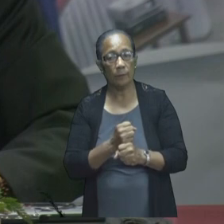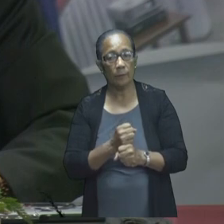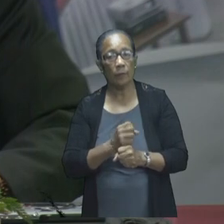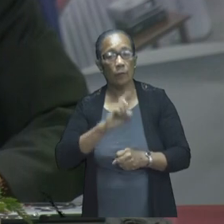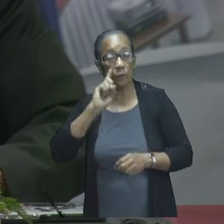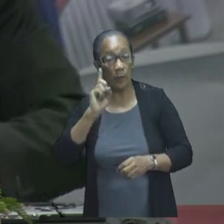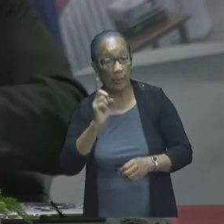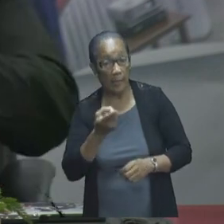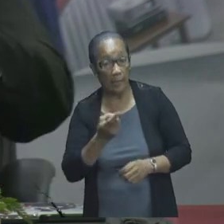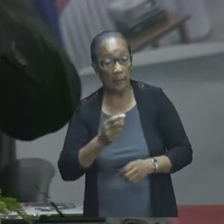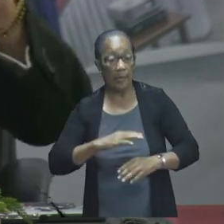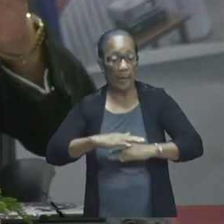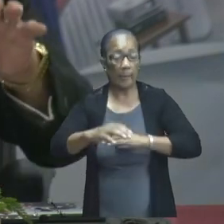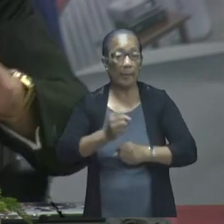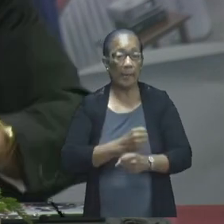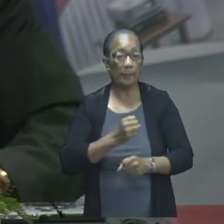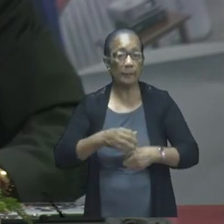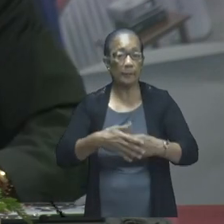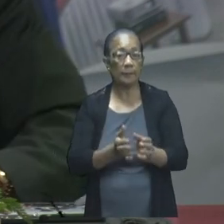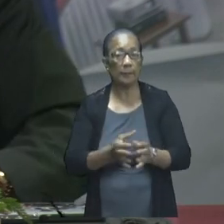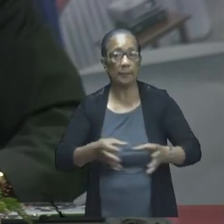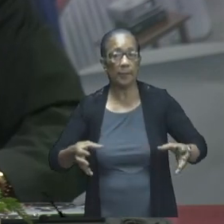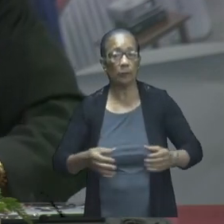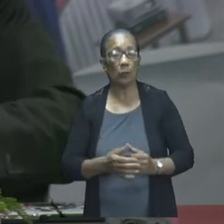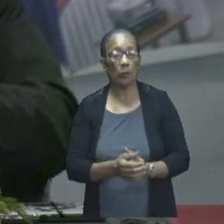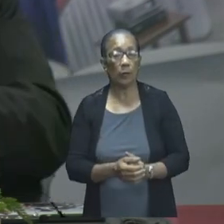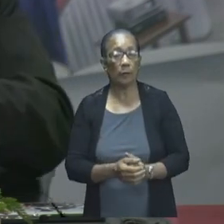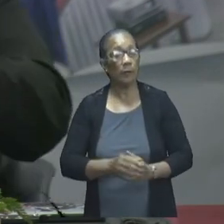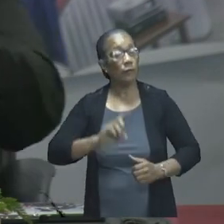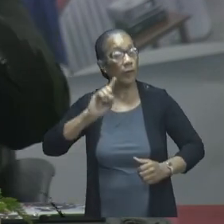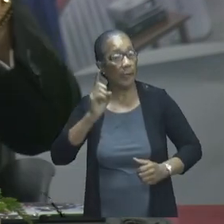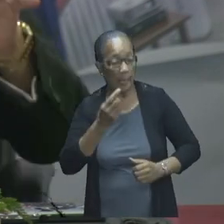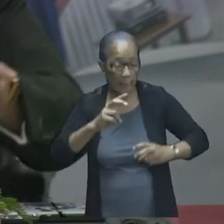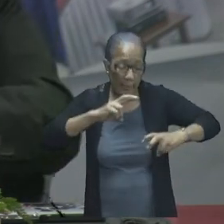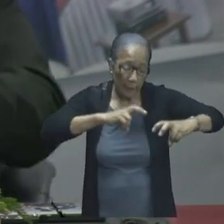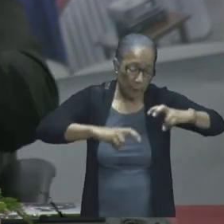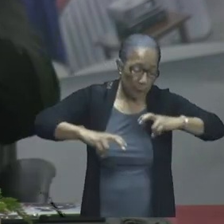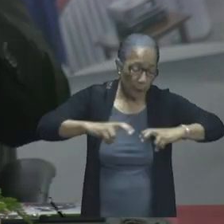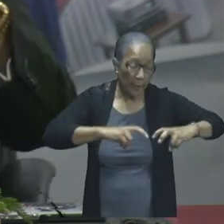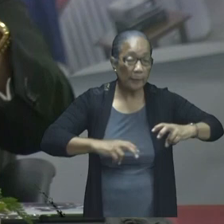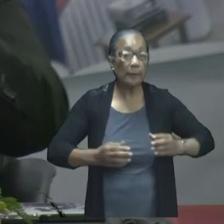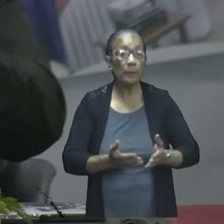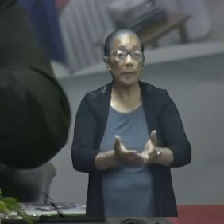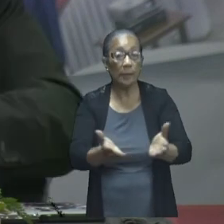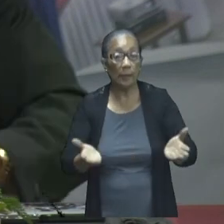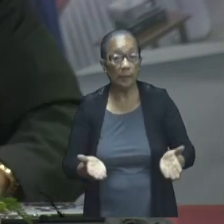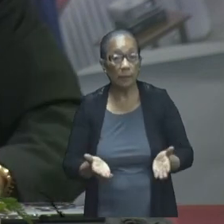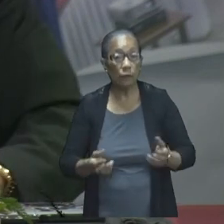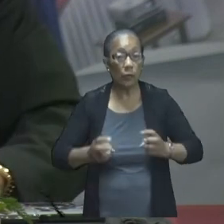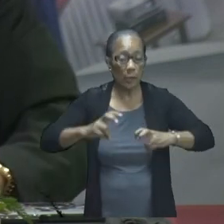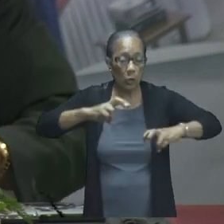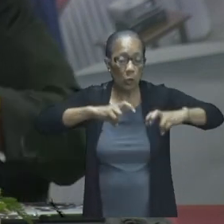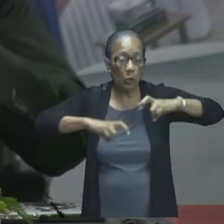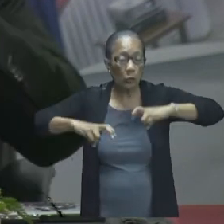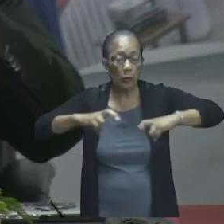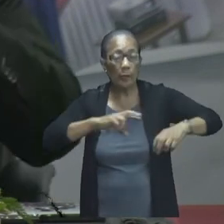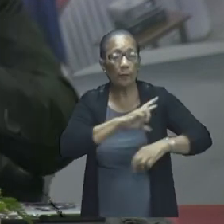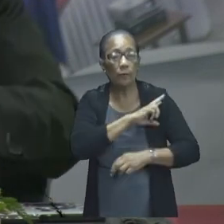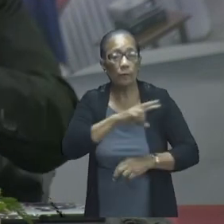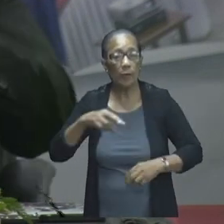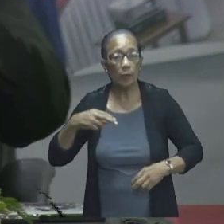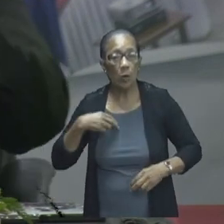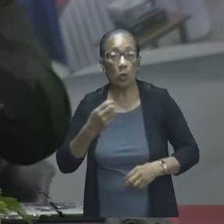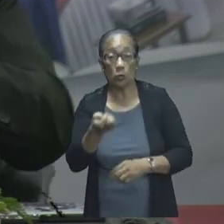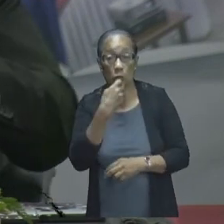sector maar natuurlijk speelt het aspect van de ezp ex ii mechanisme voor het controleren van onze op